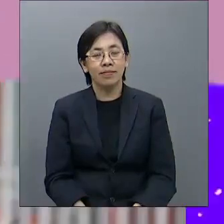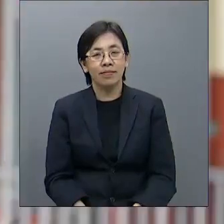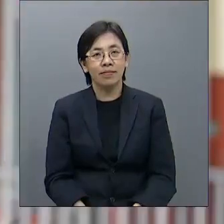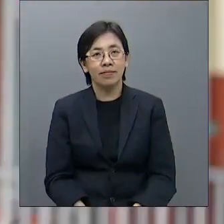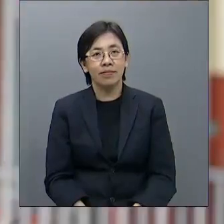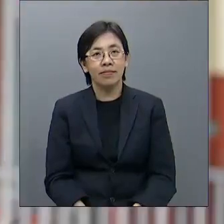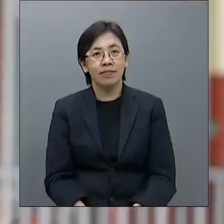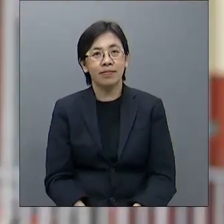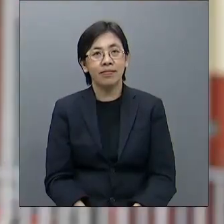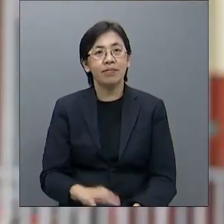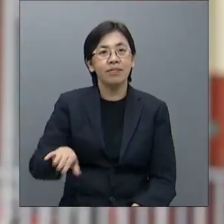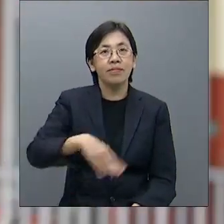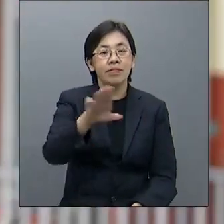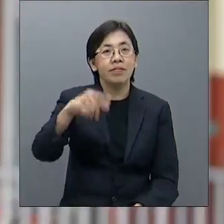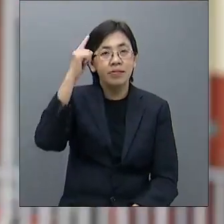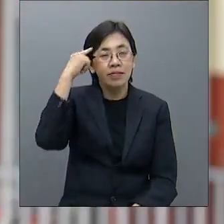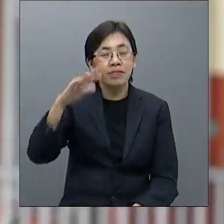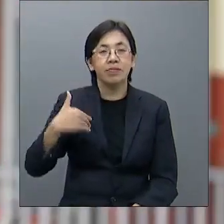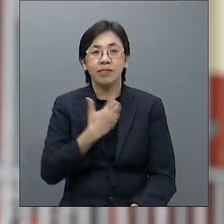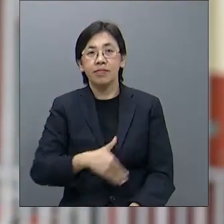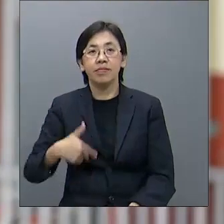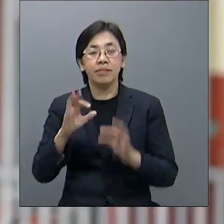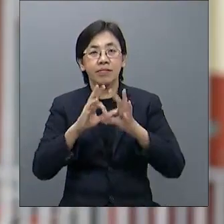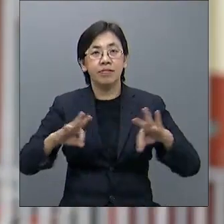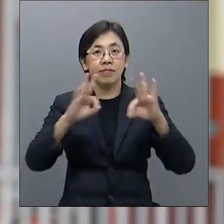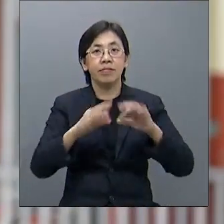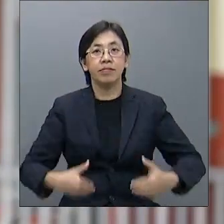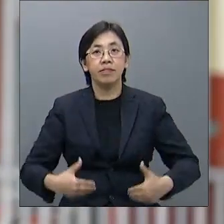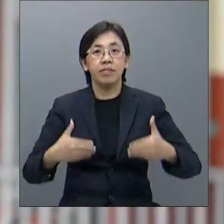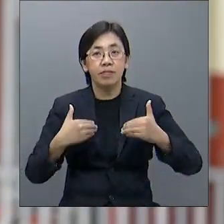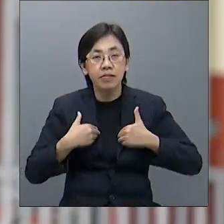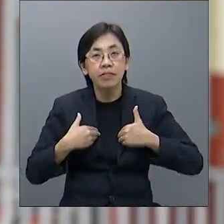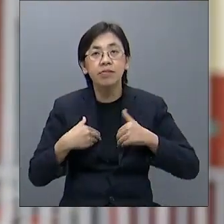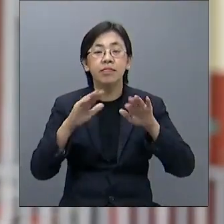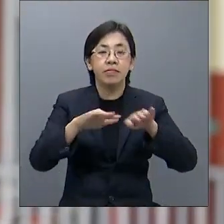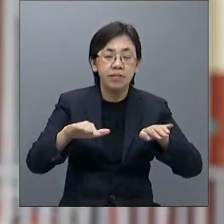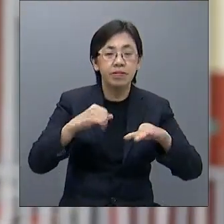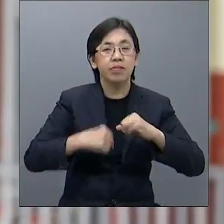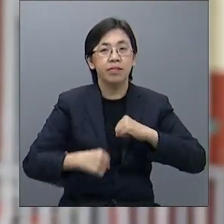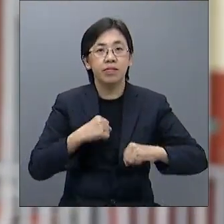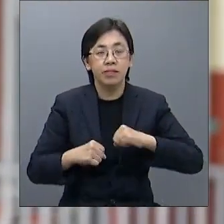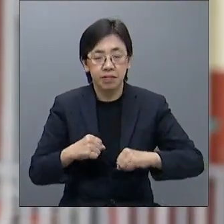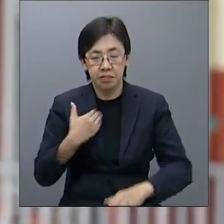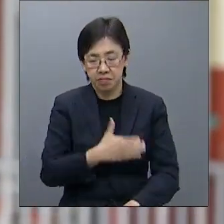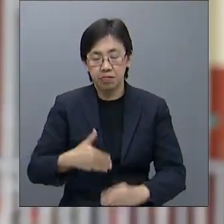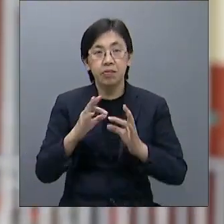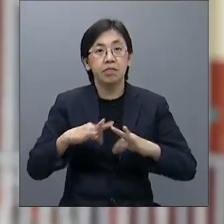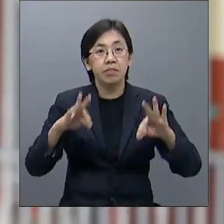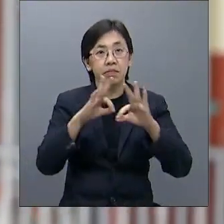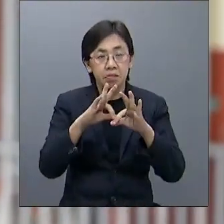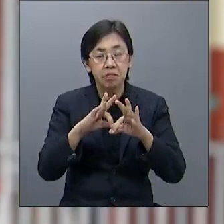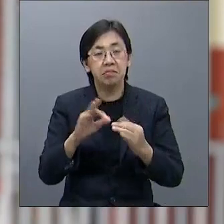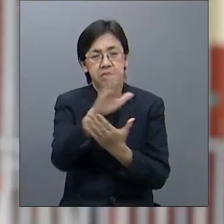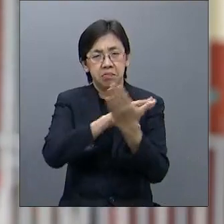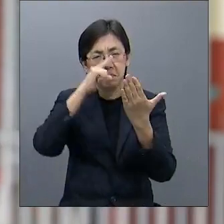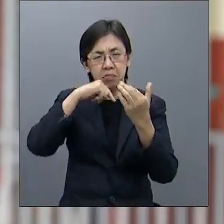ที่เราทราบนะครับว่าสุขภาพนี่ก็เป็นส่วนสําคัญของชีวิตนะครับโดยเฉพาะในกลุ่มวัยเด็กและวัยรุ่นนะครับตอนนี้ประเทศไทยเราเนี่ยเราเจอปัญหาใหญ่หล